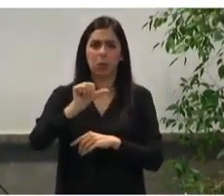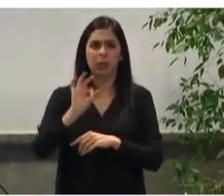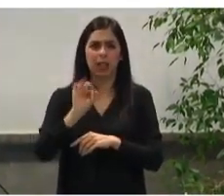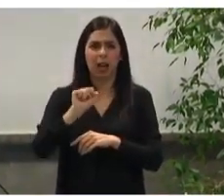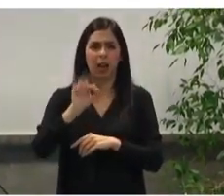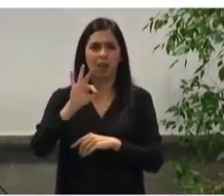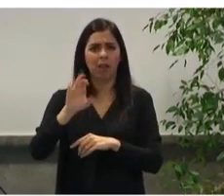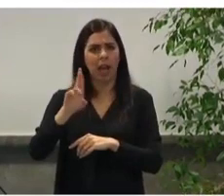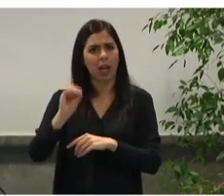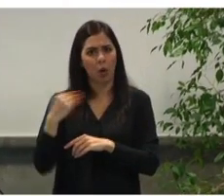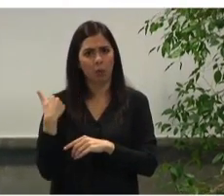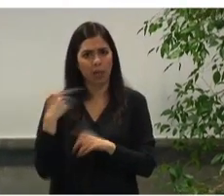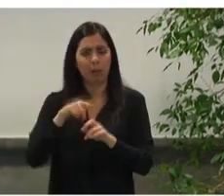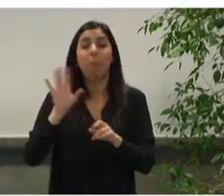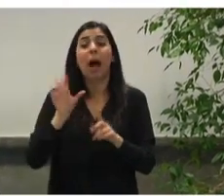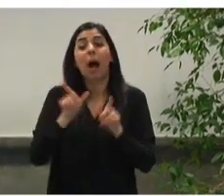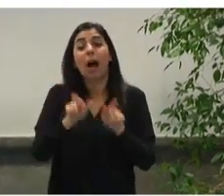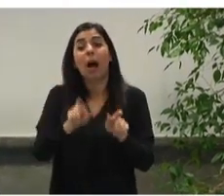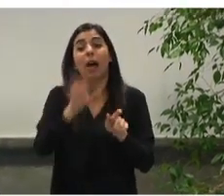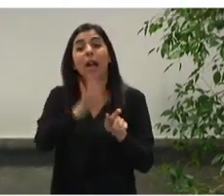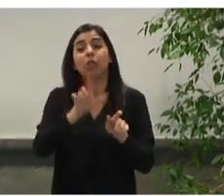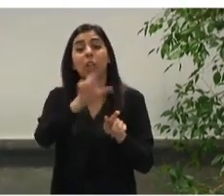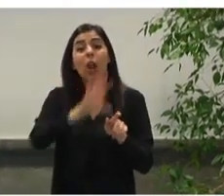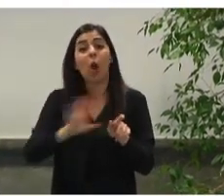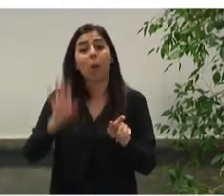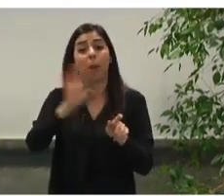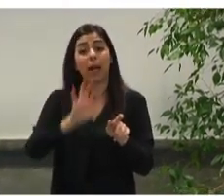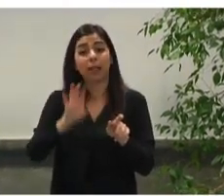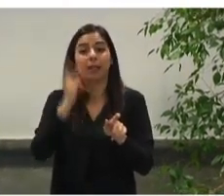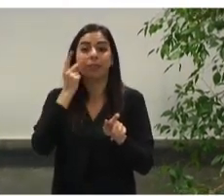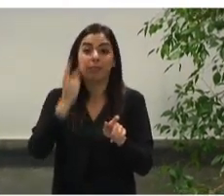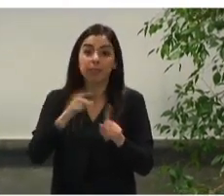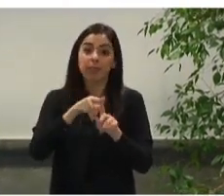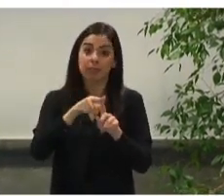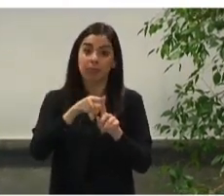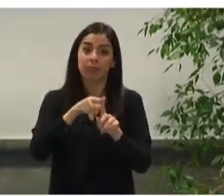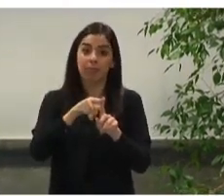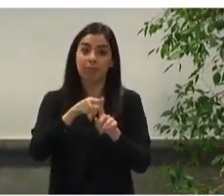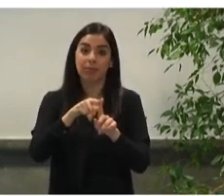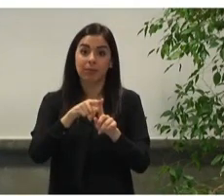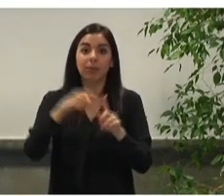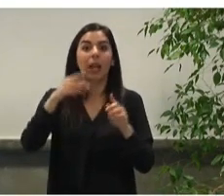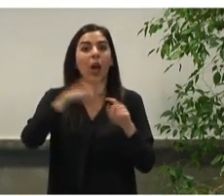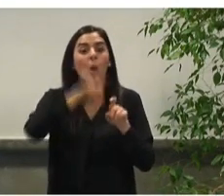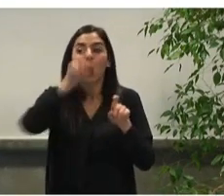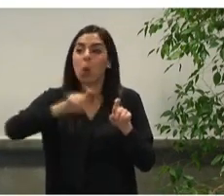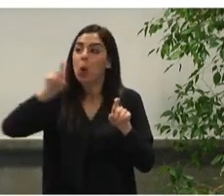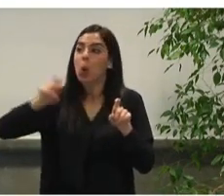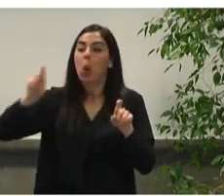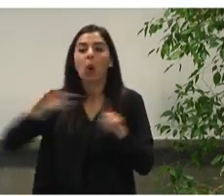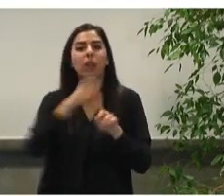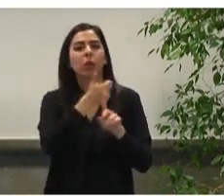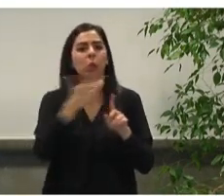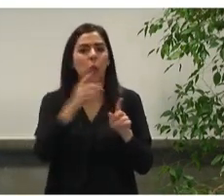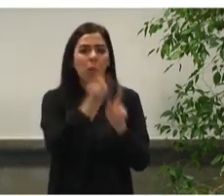Lombardia. E vedete che le curve di numero di casi per data di insorgenza